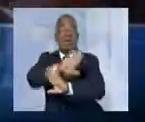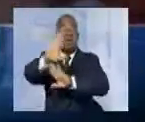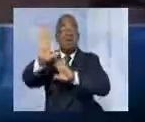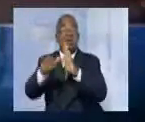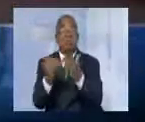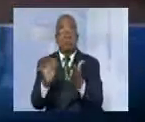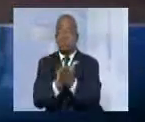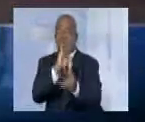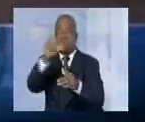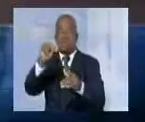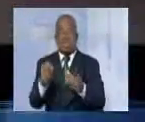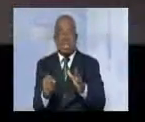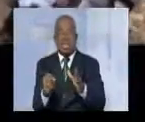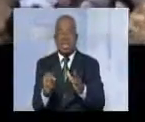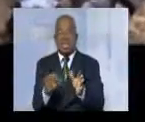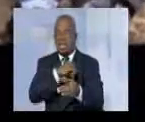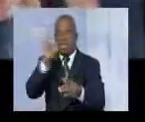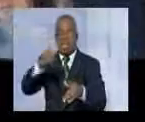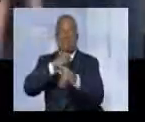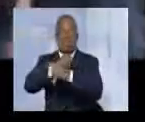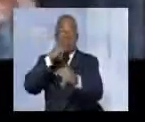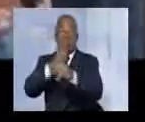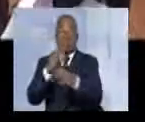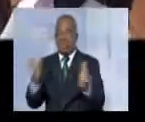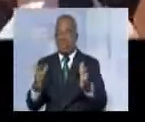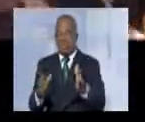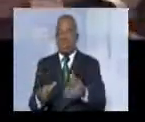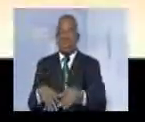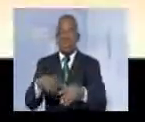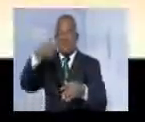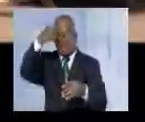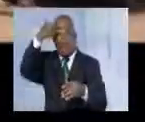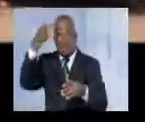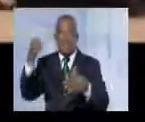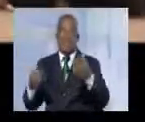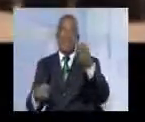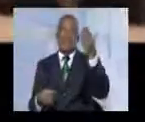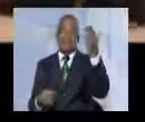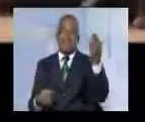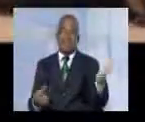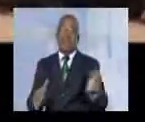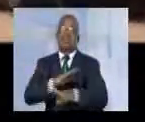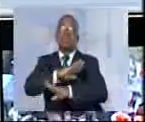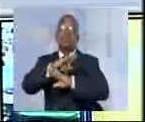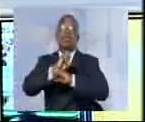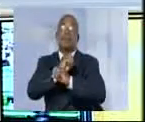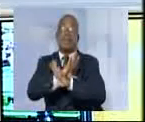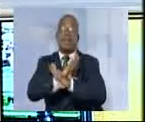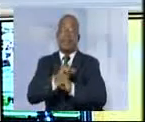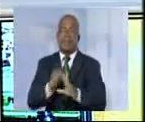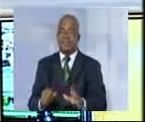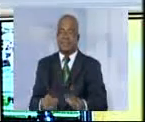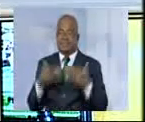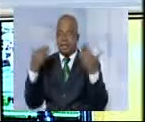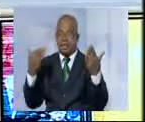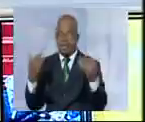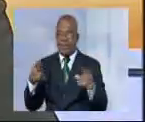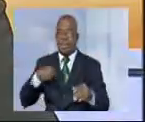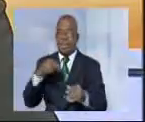scrutins, les dés sont jetés. Il faut travailler car l'horloge vers de prochaines échéances, elle, tourne. On se rend maintenant